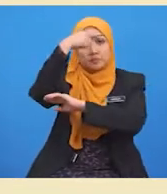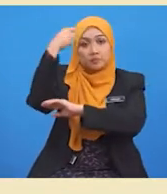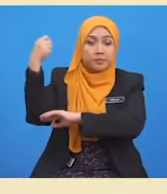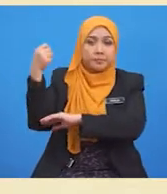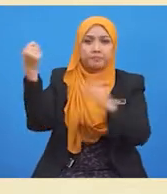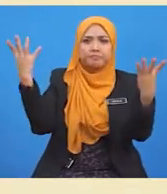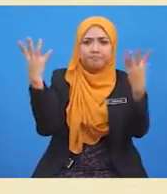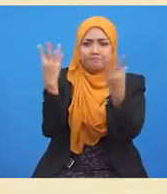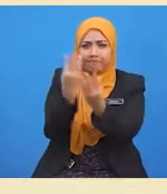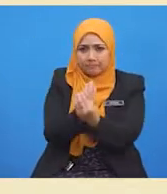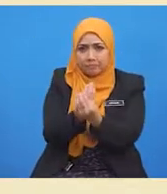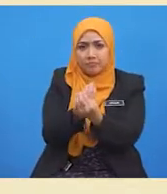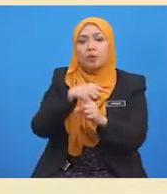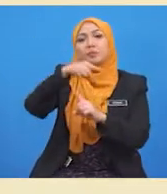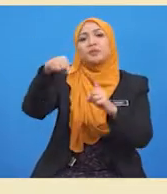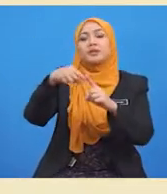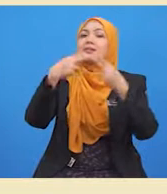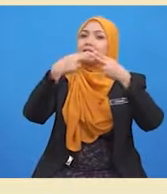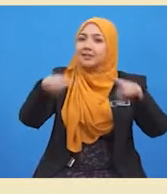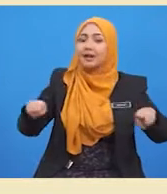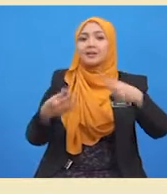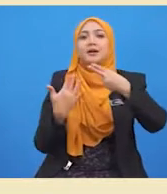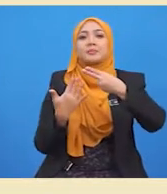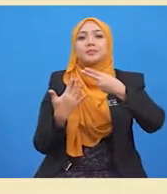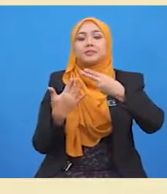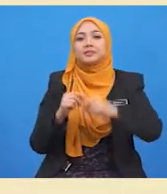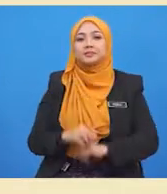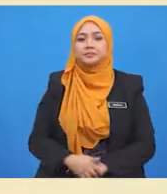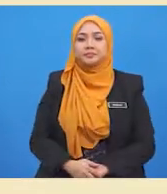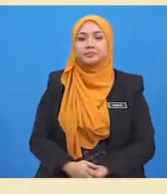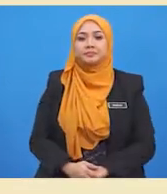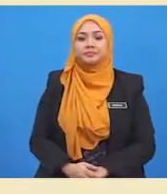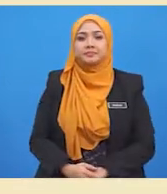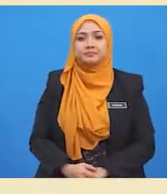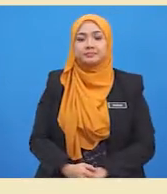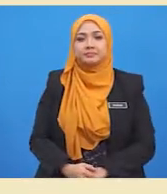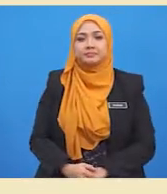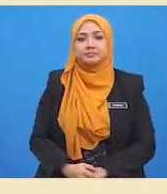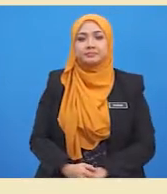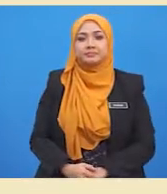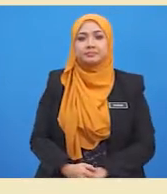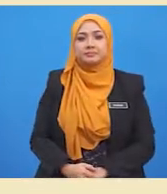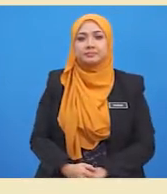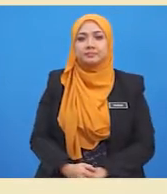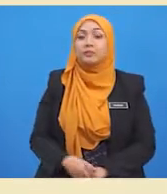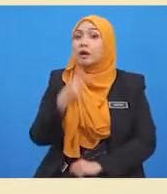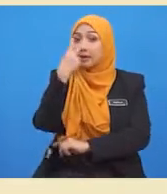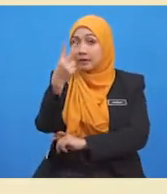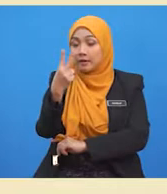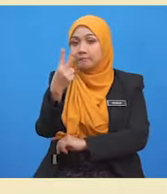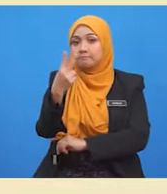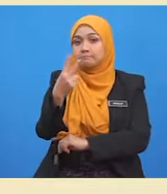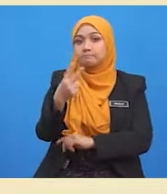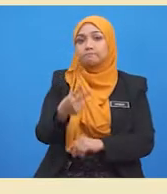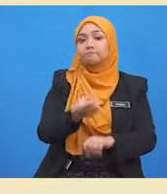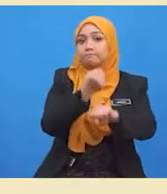sebab mengapa iye tidak disusun apai Iya untuk menghilangkan